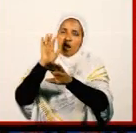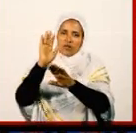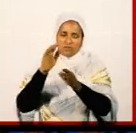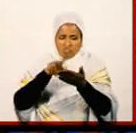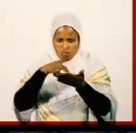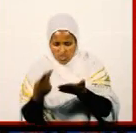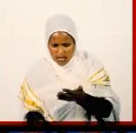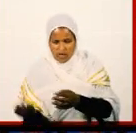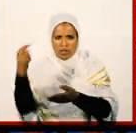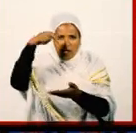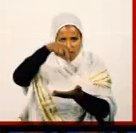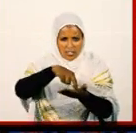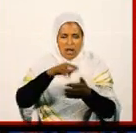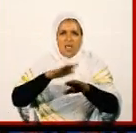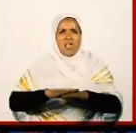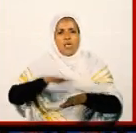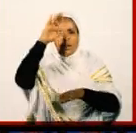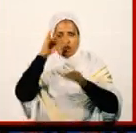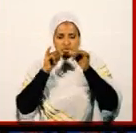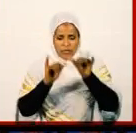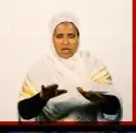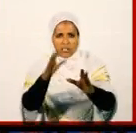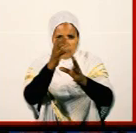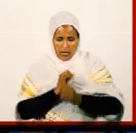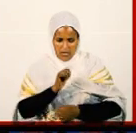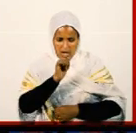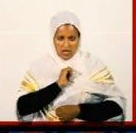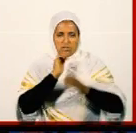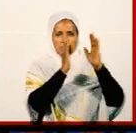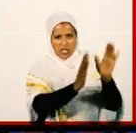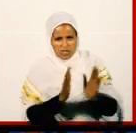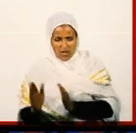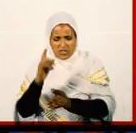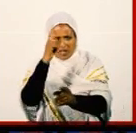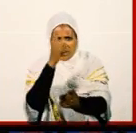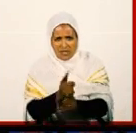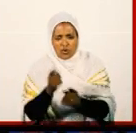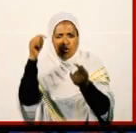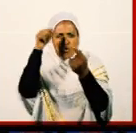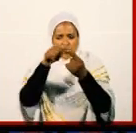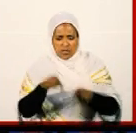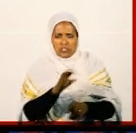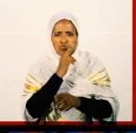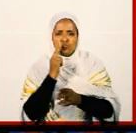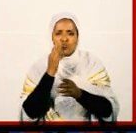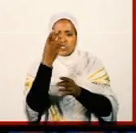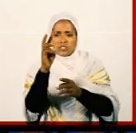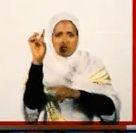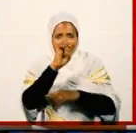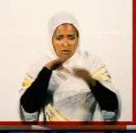በረከት ለመቀበል ራሳችንን ማዘጋጀት ልክ ወደዚህ ወደ ሱባኤ ከመግባታችን በፊት እንደተባለው የተባሉት ነገሮች ሁሉ